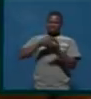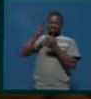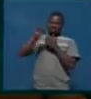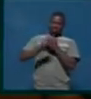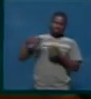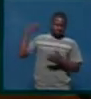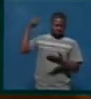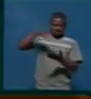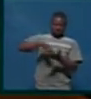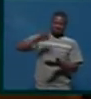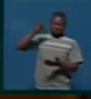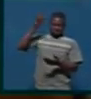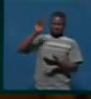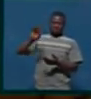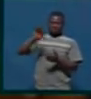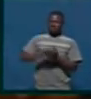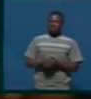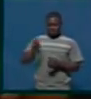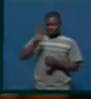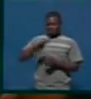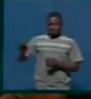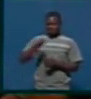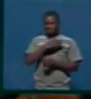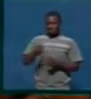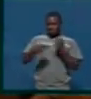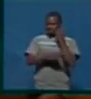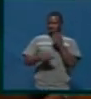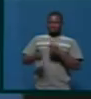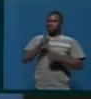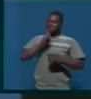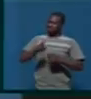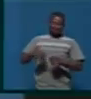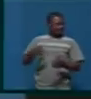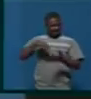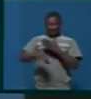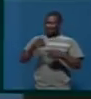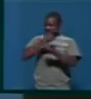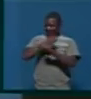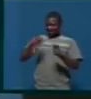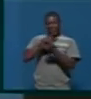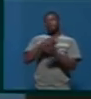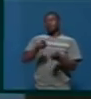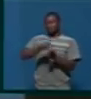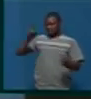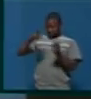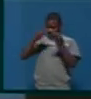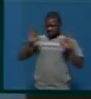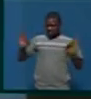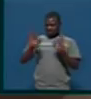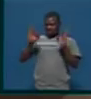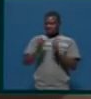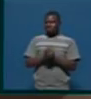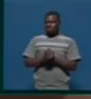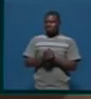2018, Bobo et la région soient véritablement en très grande fête. À cette cérémonie, le logotype de cette SNC a été